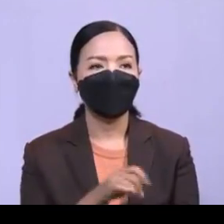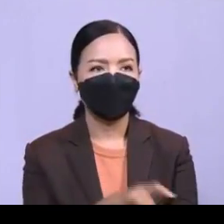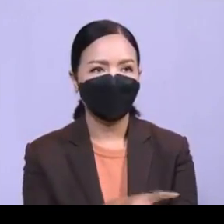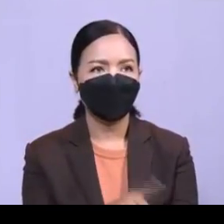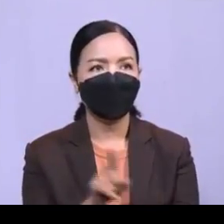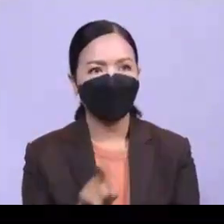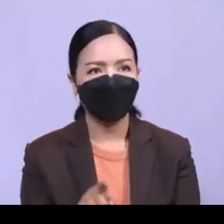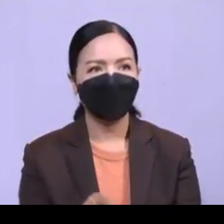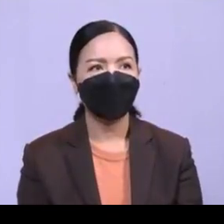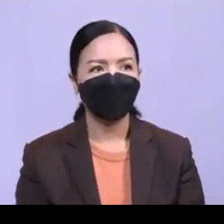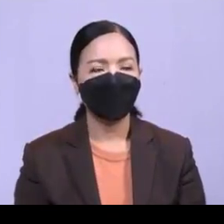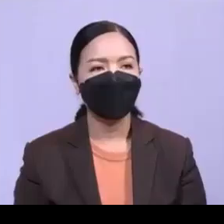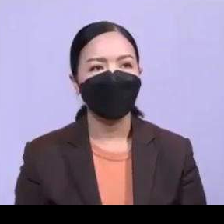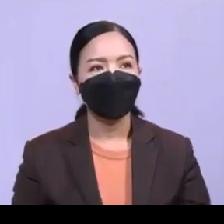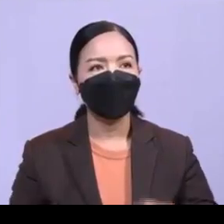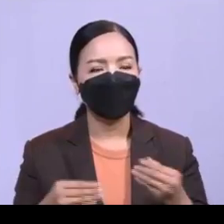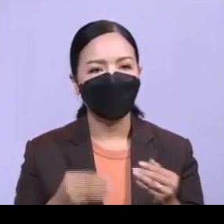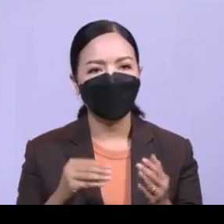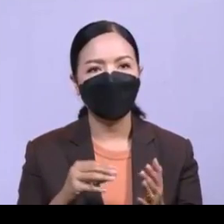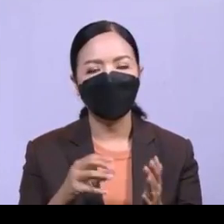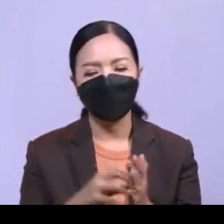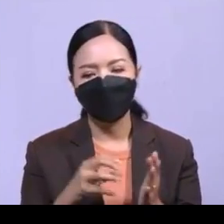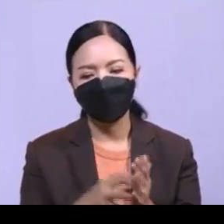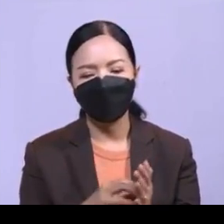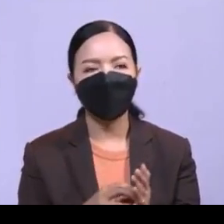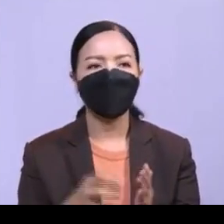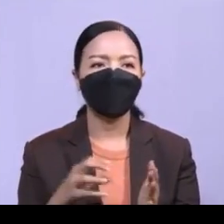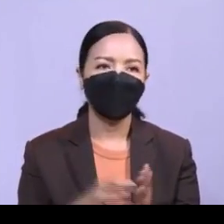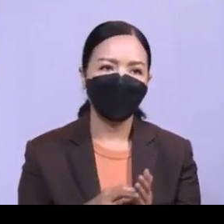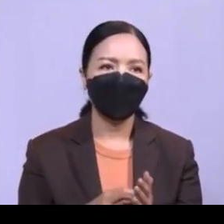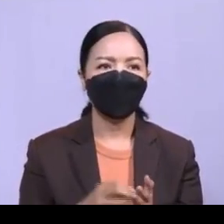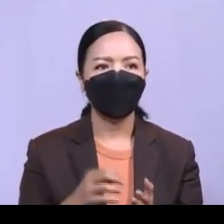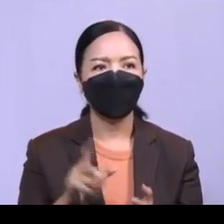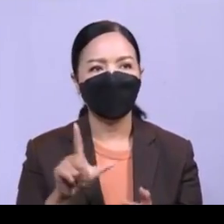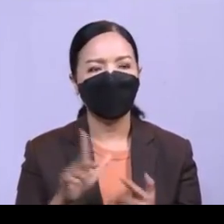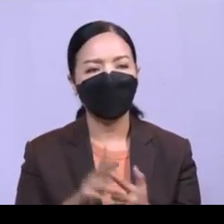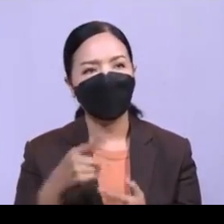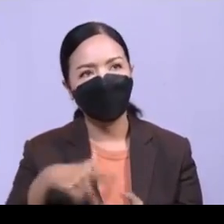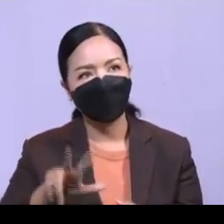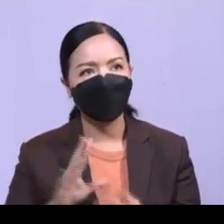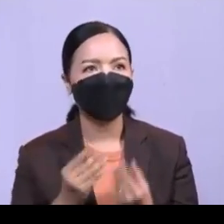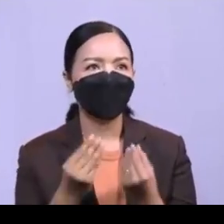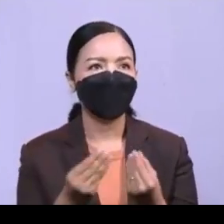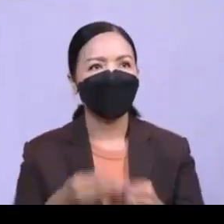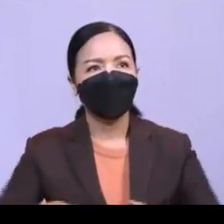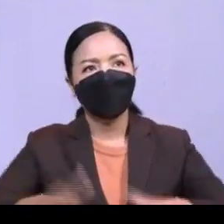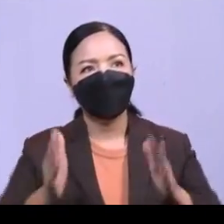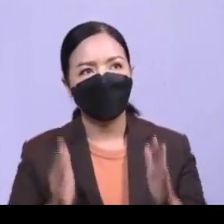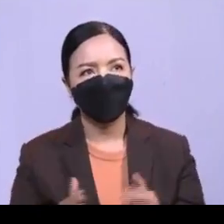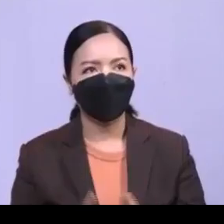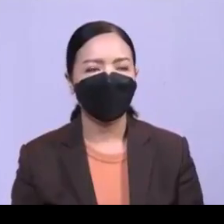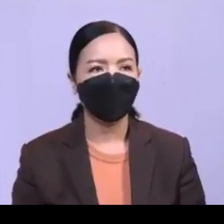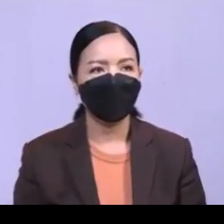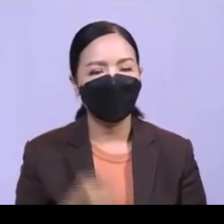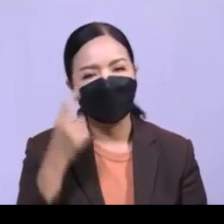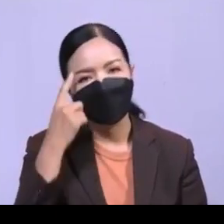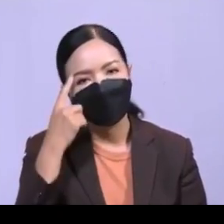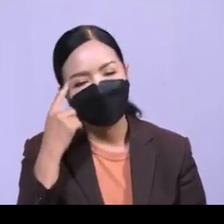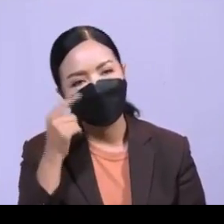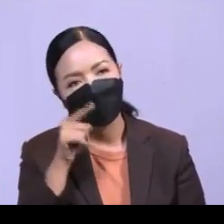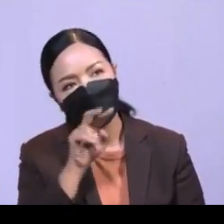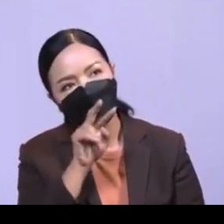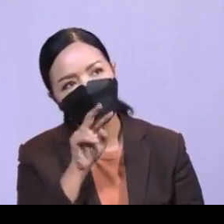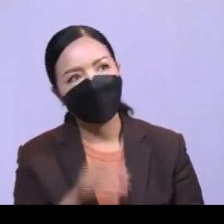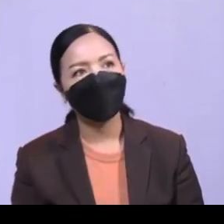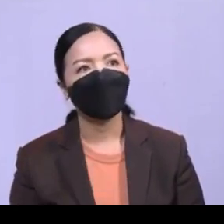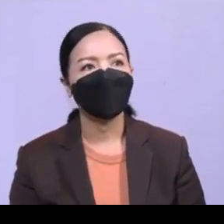ร์กันว่ามีการเปิดแล้วก็ให้โชคให้ลาบกับผู้คนนะฮะเผื่อว่าใครจะมีดวงอะไรอย่างเงี้ยนะไปซื้อกันปรากฏว่า